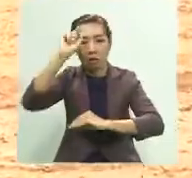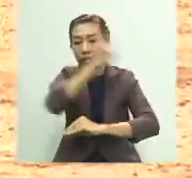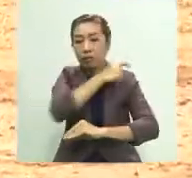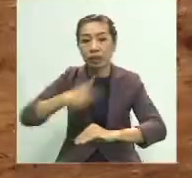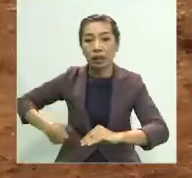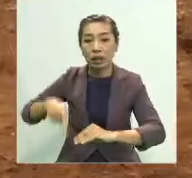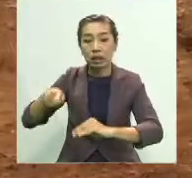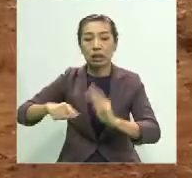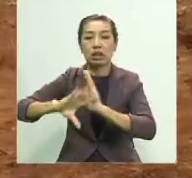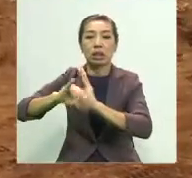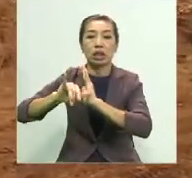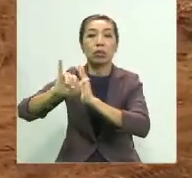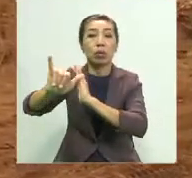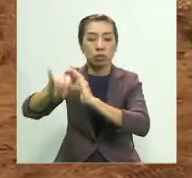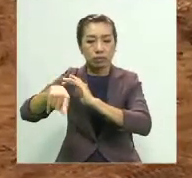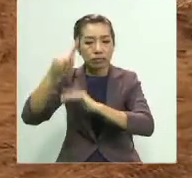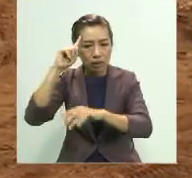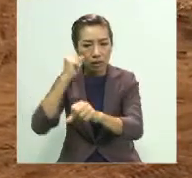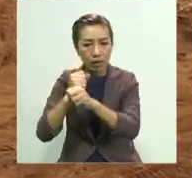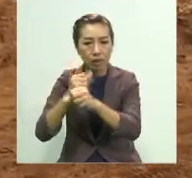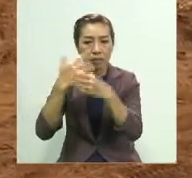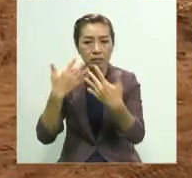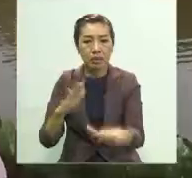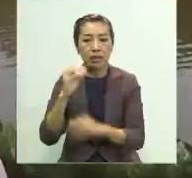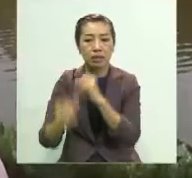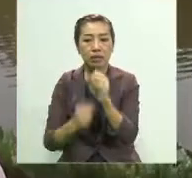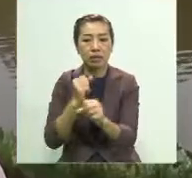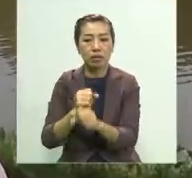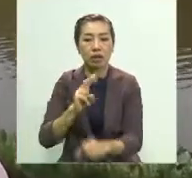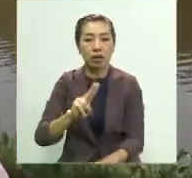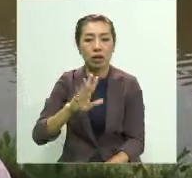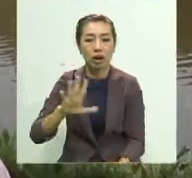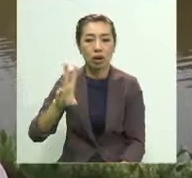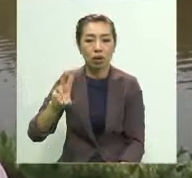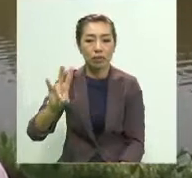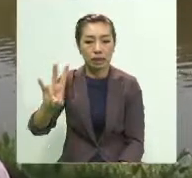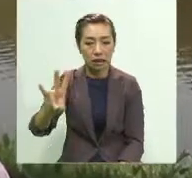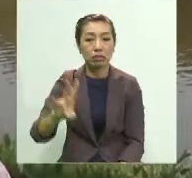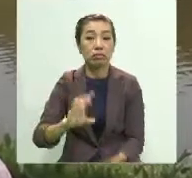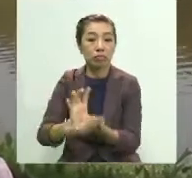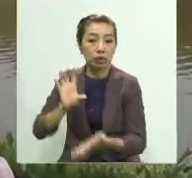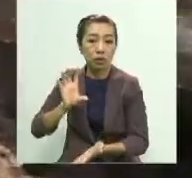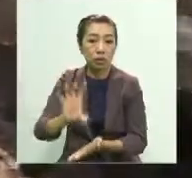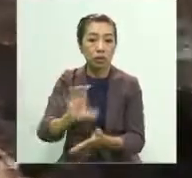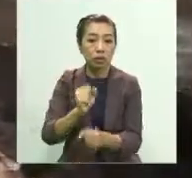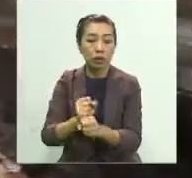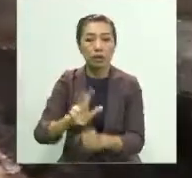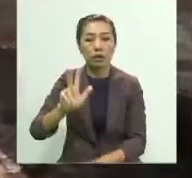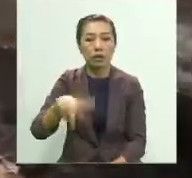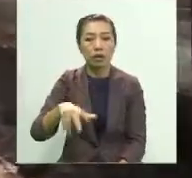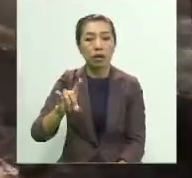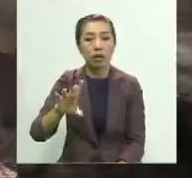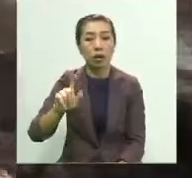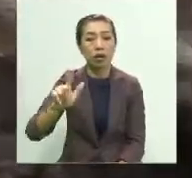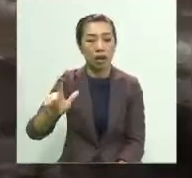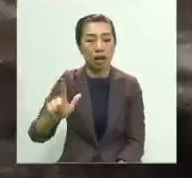แดงจังหวัดชัยภูมิคาดว่าจะก่อสร้างเสร็จภายในปี2567กรอบวงเงินงบประมาณอยู่ที่ 3,100